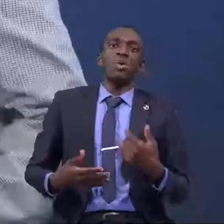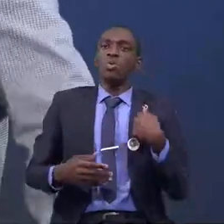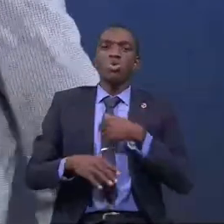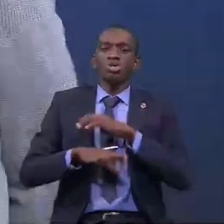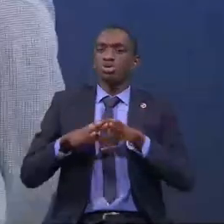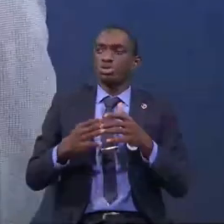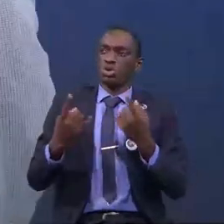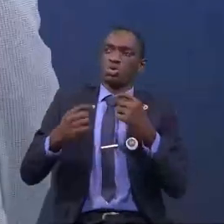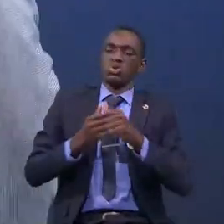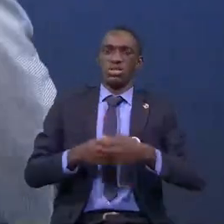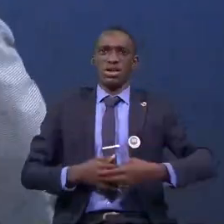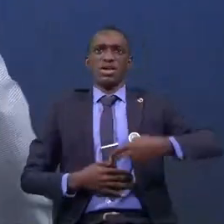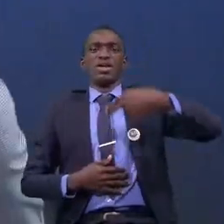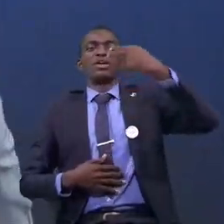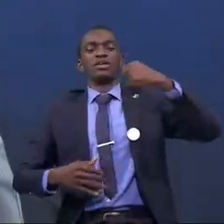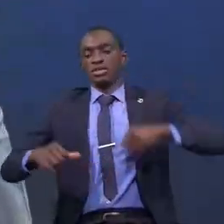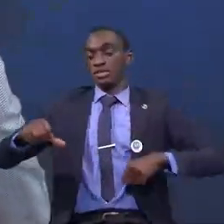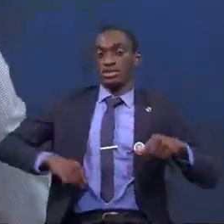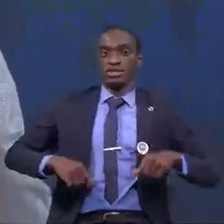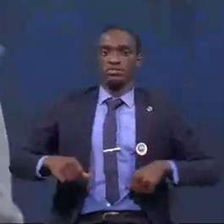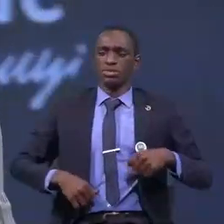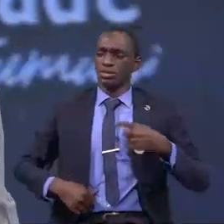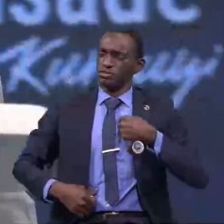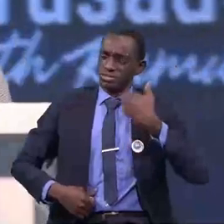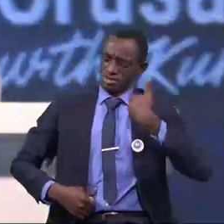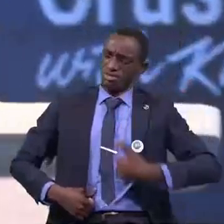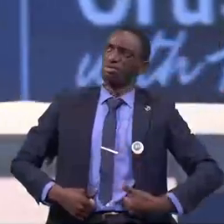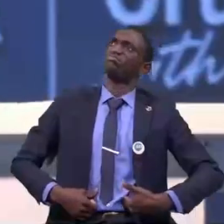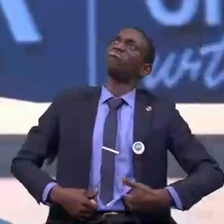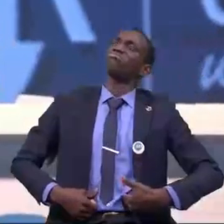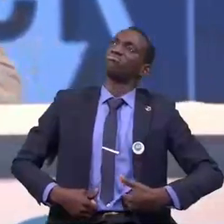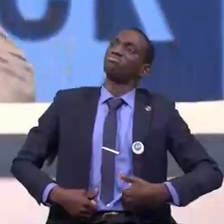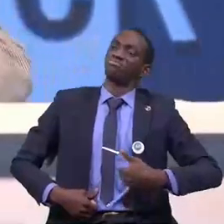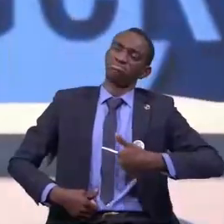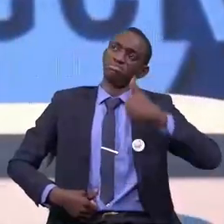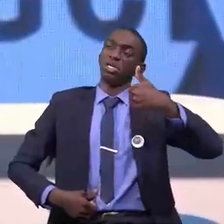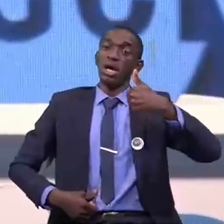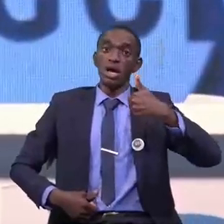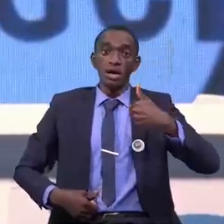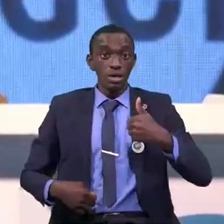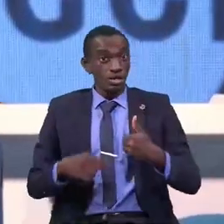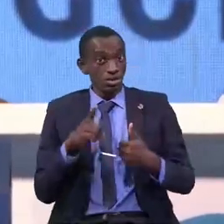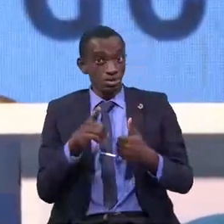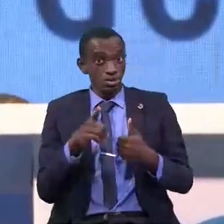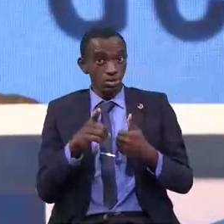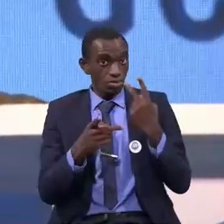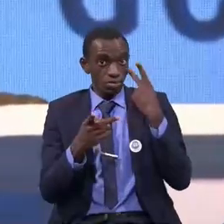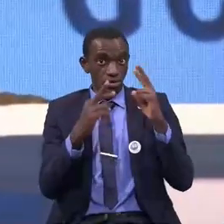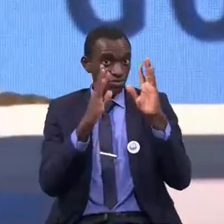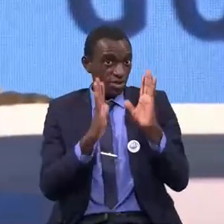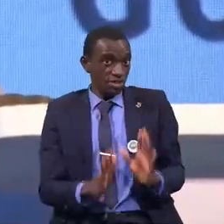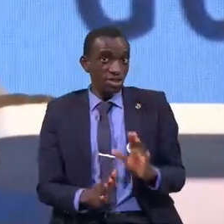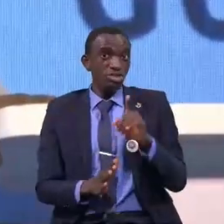Ne viens pas avec une haute estime de soi. Ah, je suis tel et tel. Tu es un prophète. Tu